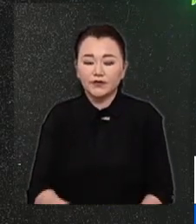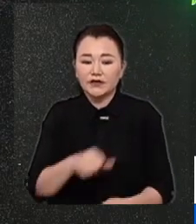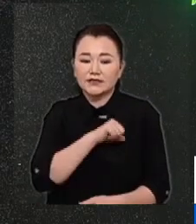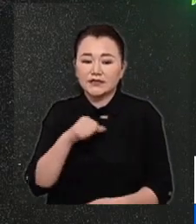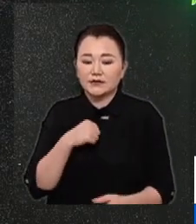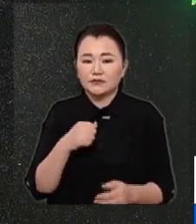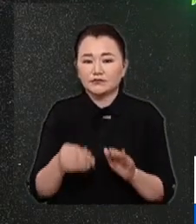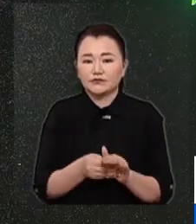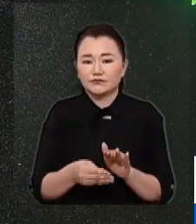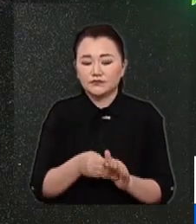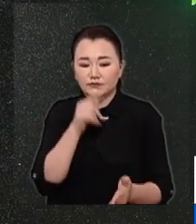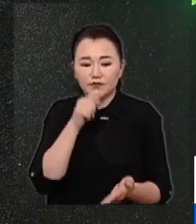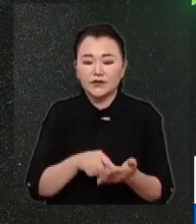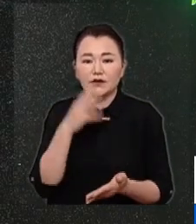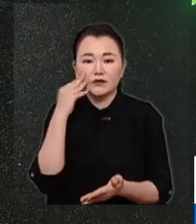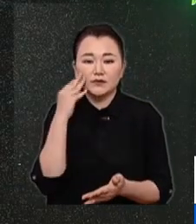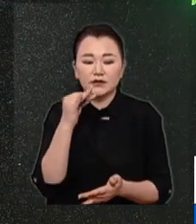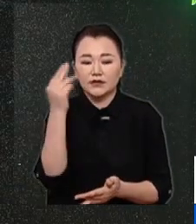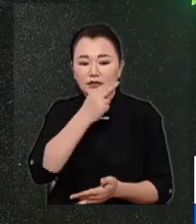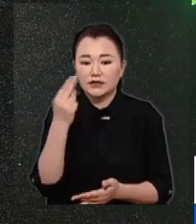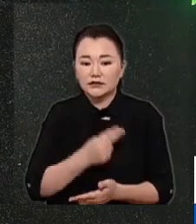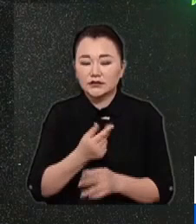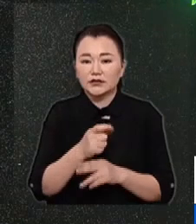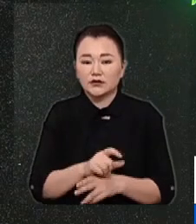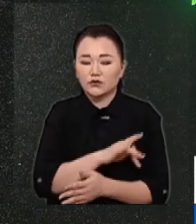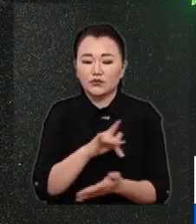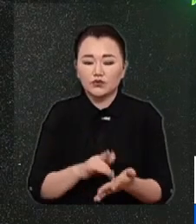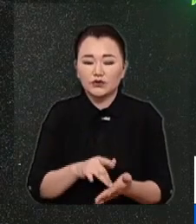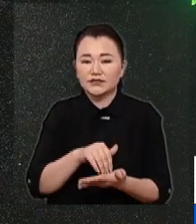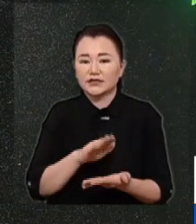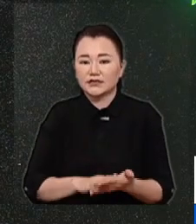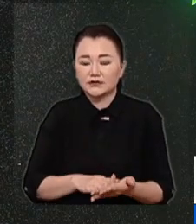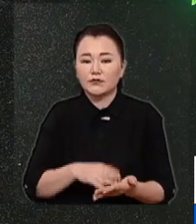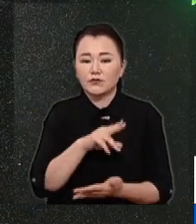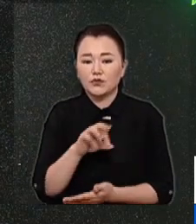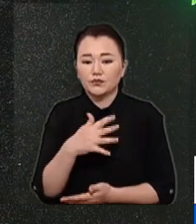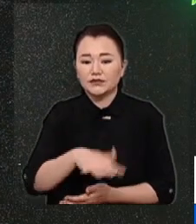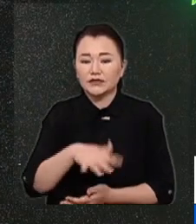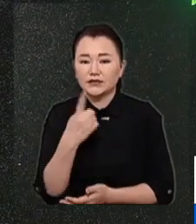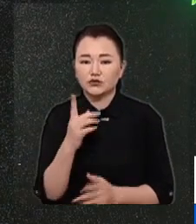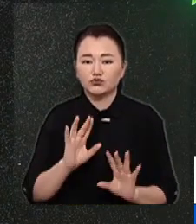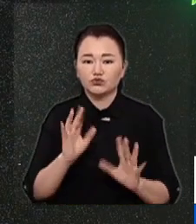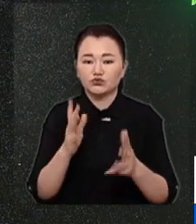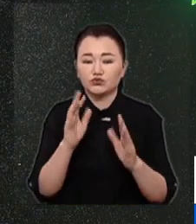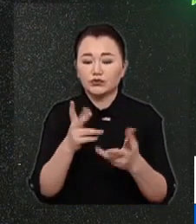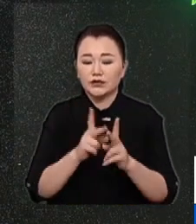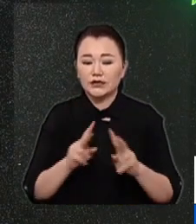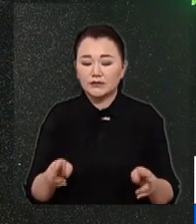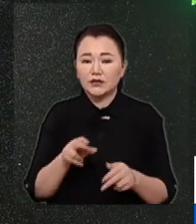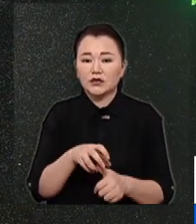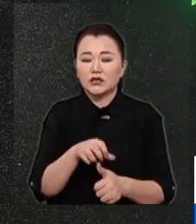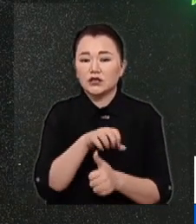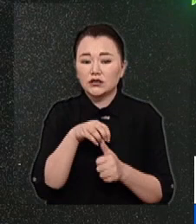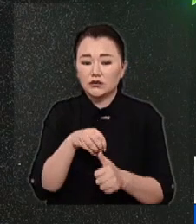Самыми коррумпированными оказались Алматы и Астана. В этих мегаполисах зарегистрировали по 51 случаю. В числе антилидеров